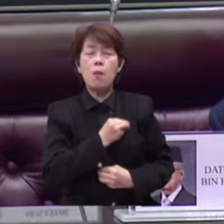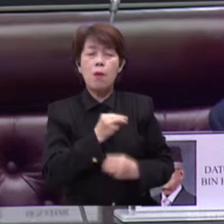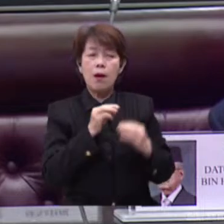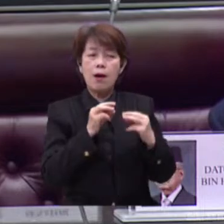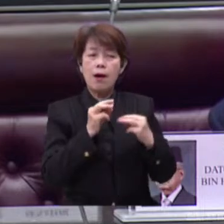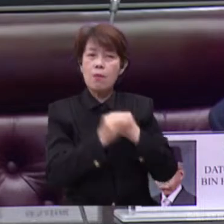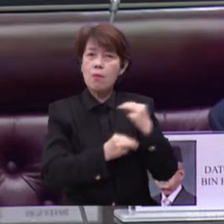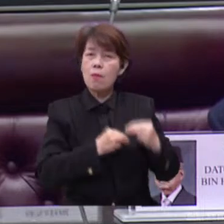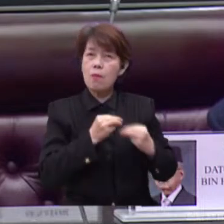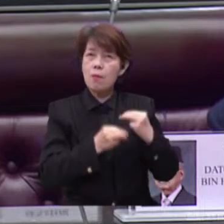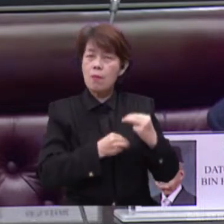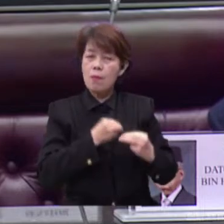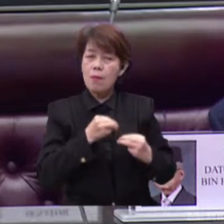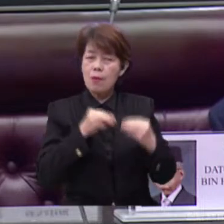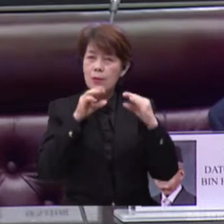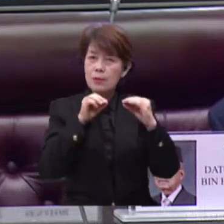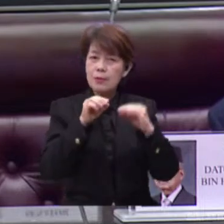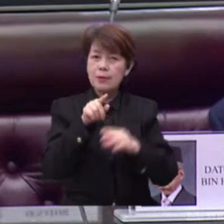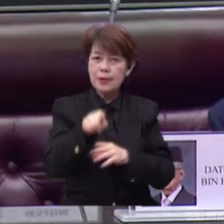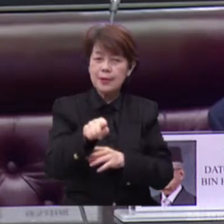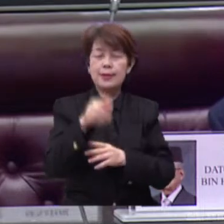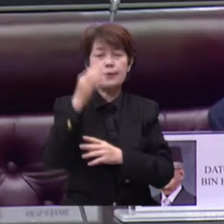sangat besar